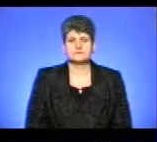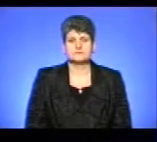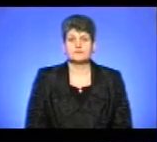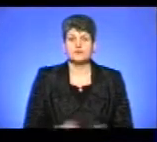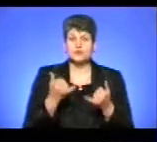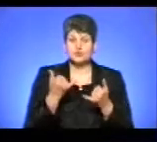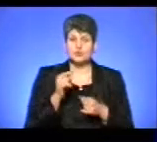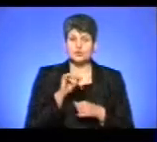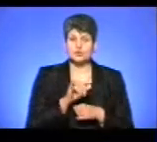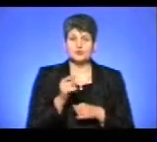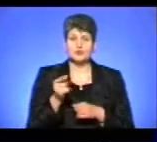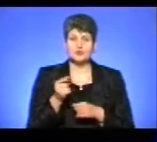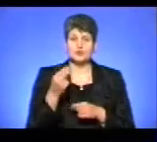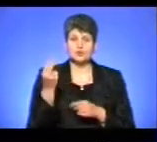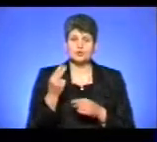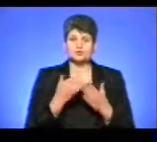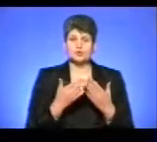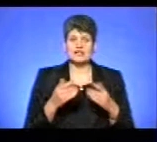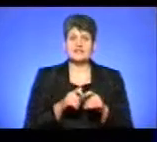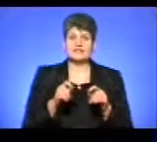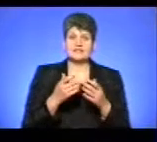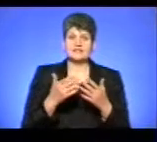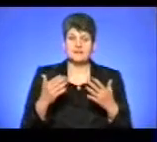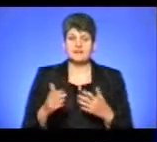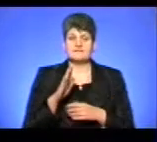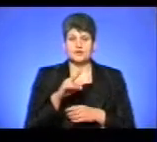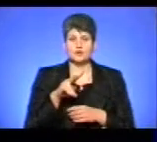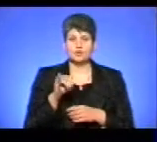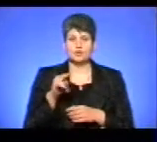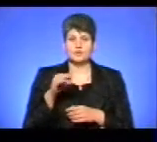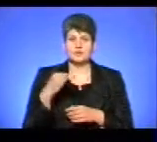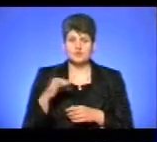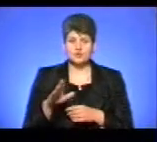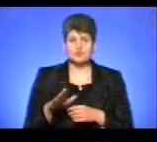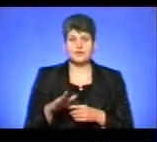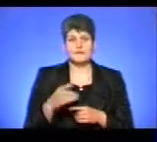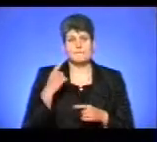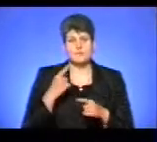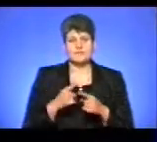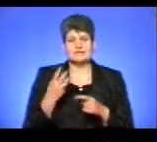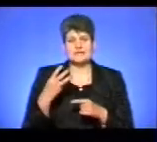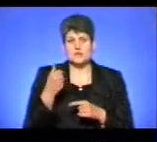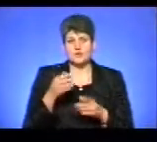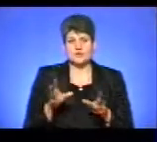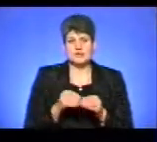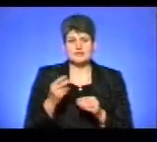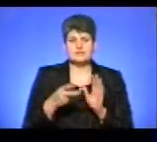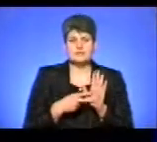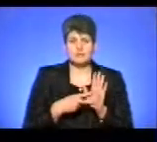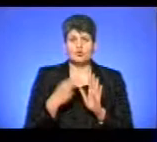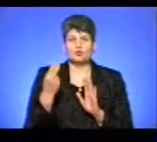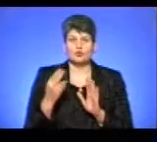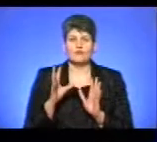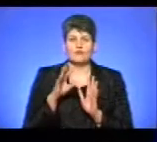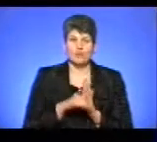Сьогодні у Тернопільському художньому музеї відкрили виставку «Віктор Лупійчук і побратим. 30 років разом». Семеро художників, які входять